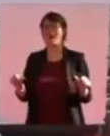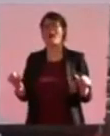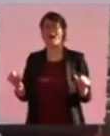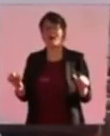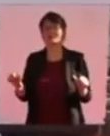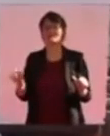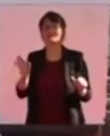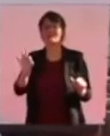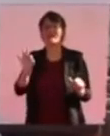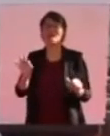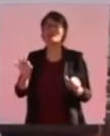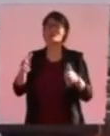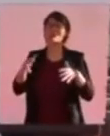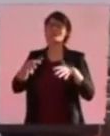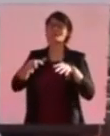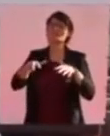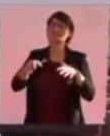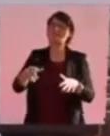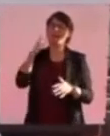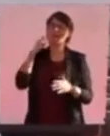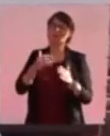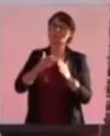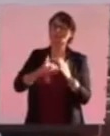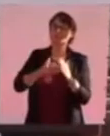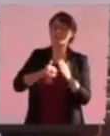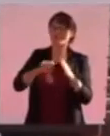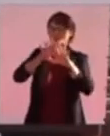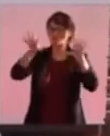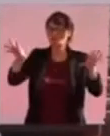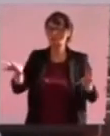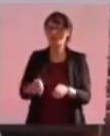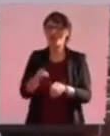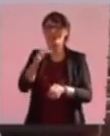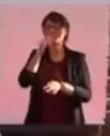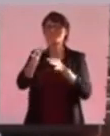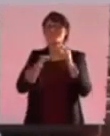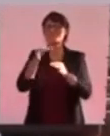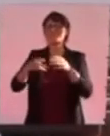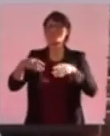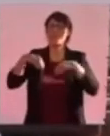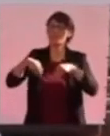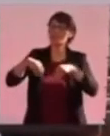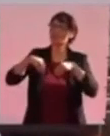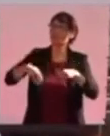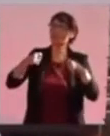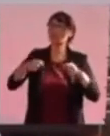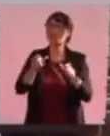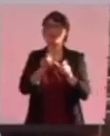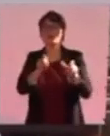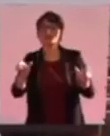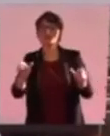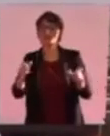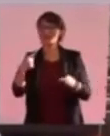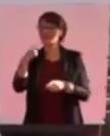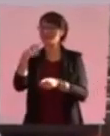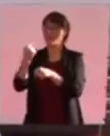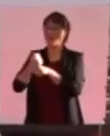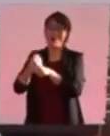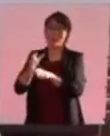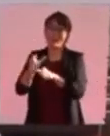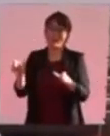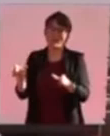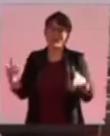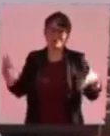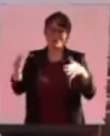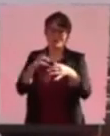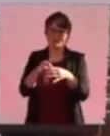e partecipazione dei cittadini e degli operatori l'esperienza e la competenza dei professionisti sono una ricchezza